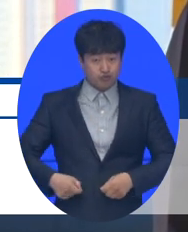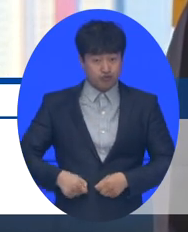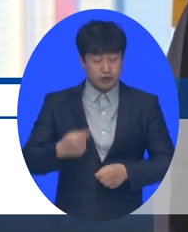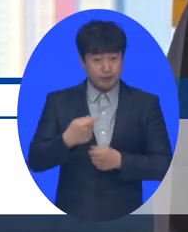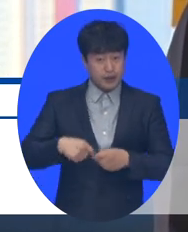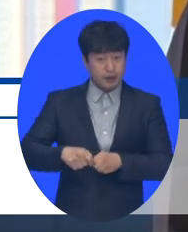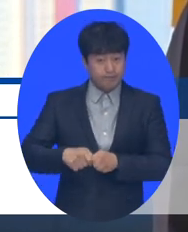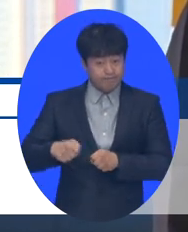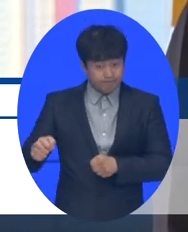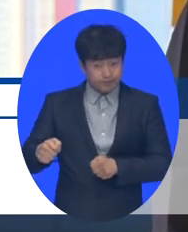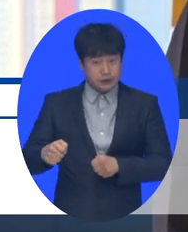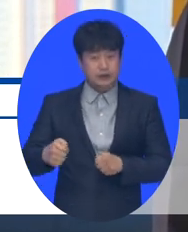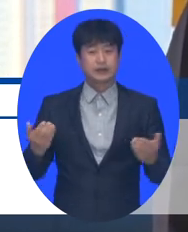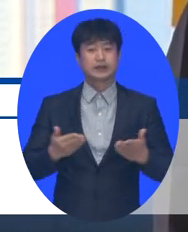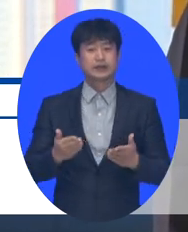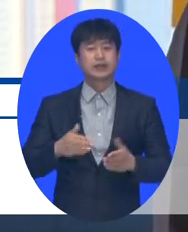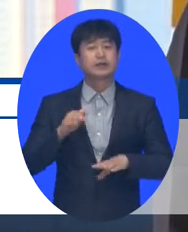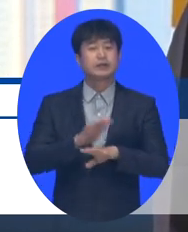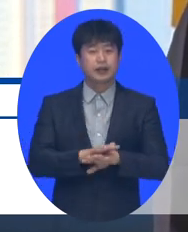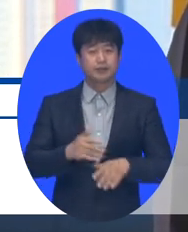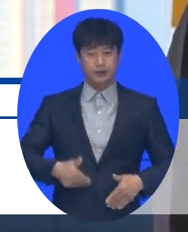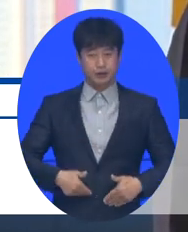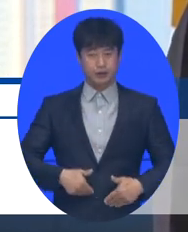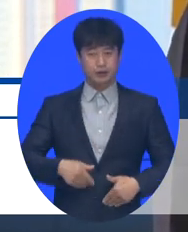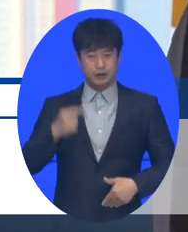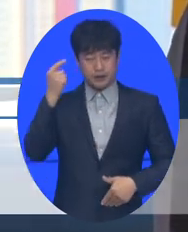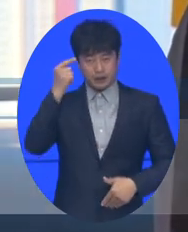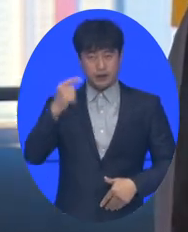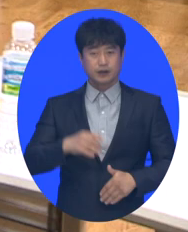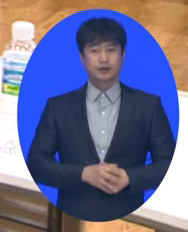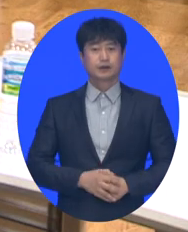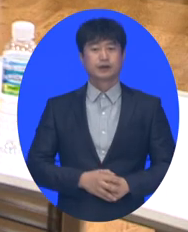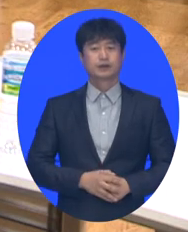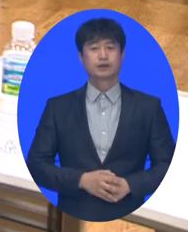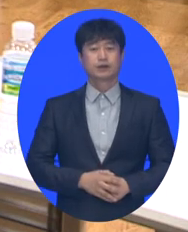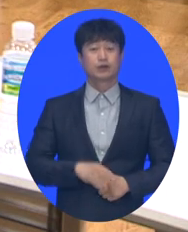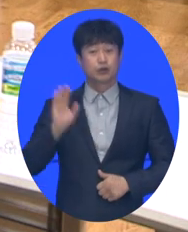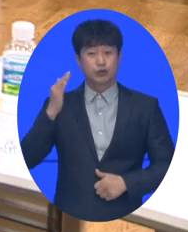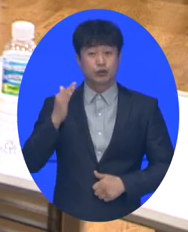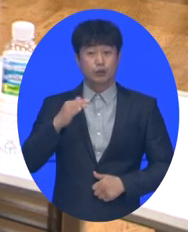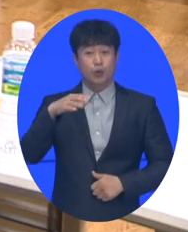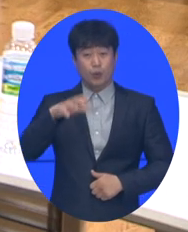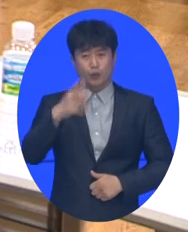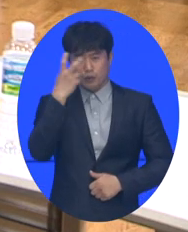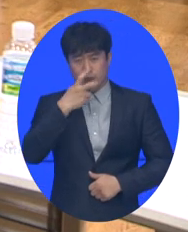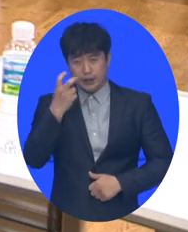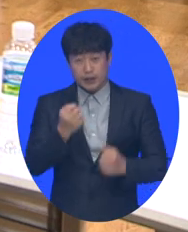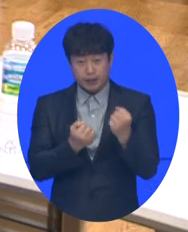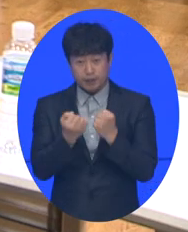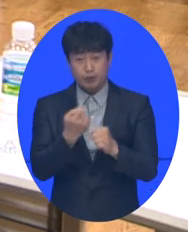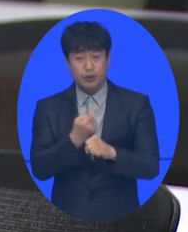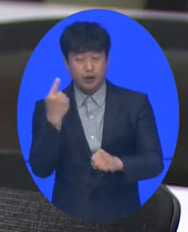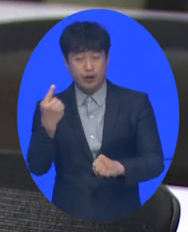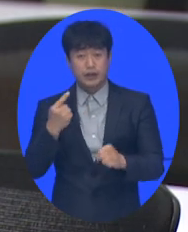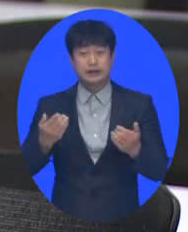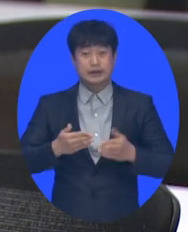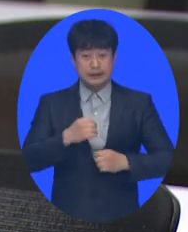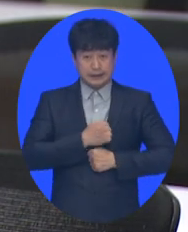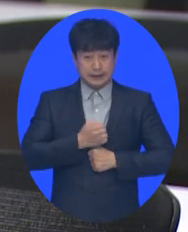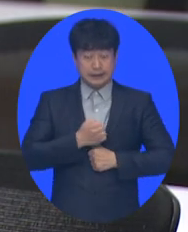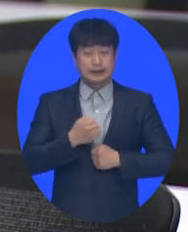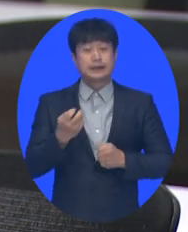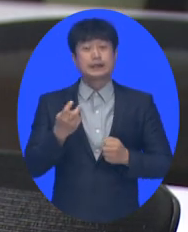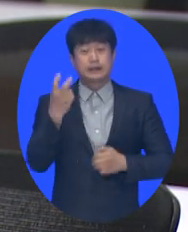착용하고 일하는 습관을 드리실 필요도 있다라고 생각을 합니다 최근에는 현장 점검 캠페인뿐 아니라 노동안전